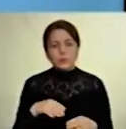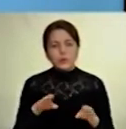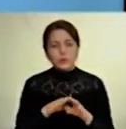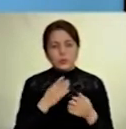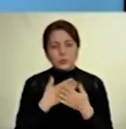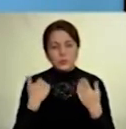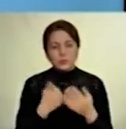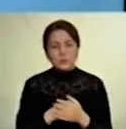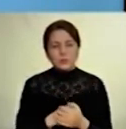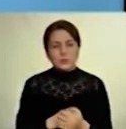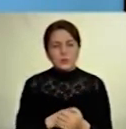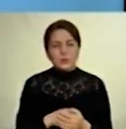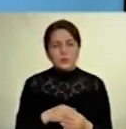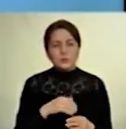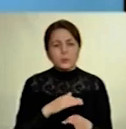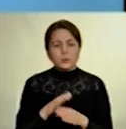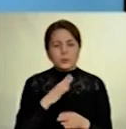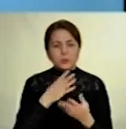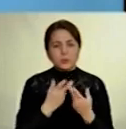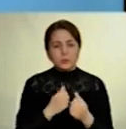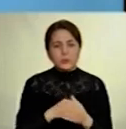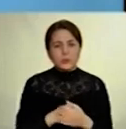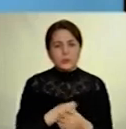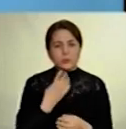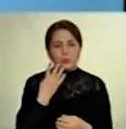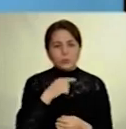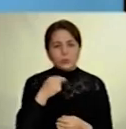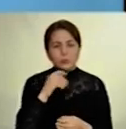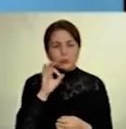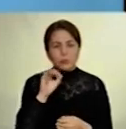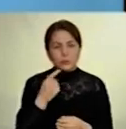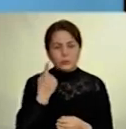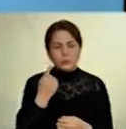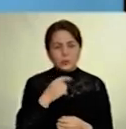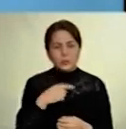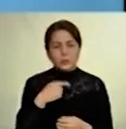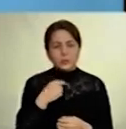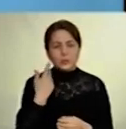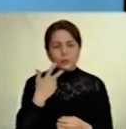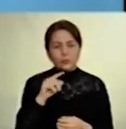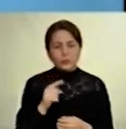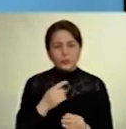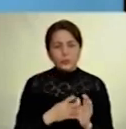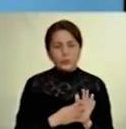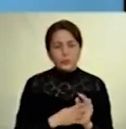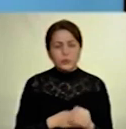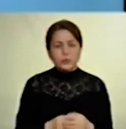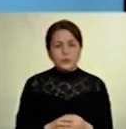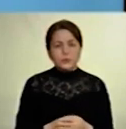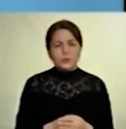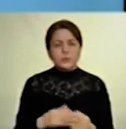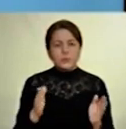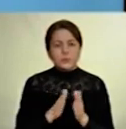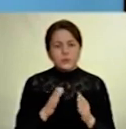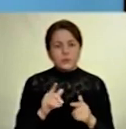tengsizlikni amallarini bajaradigan bo'lsak, 4 dan 0.1 ni ayirdik 3.9